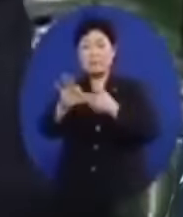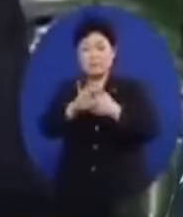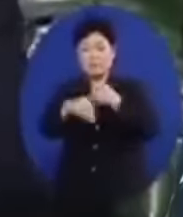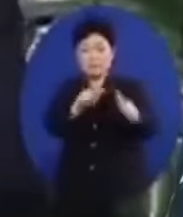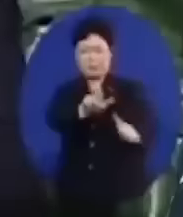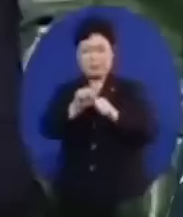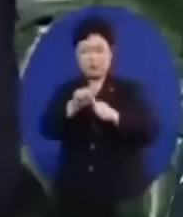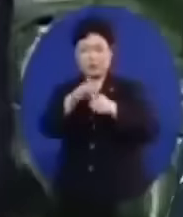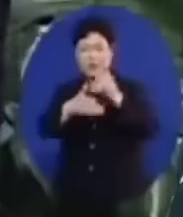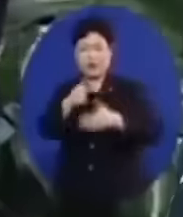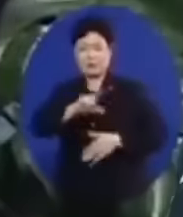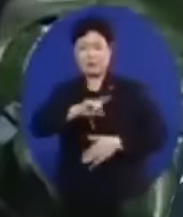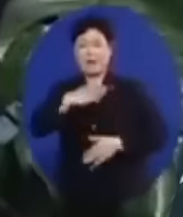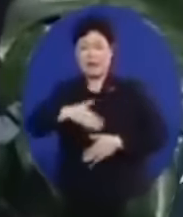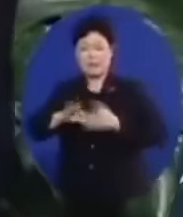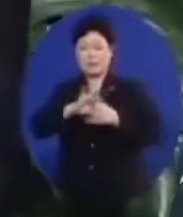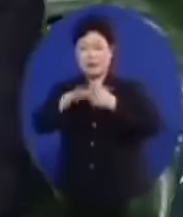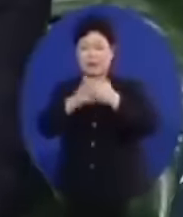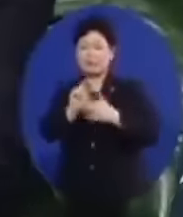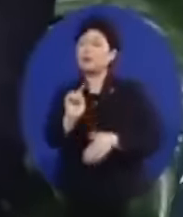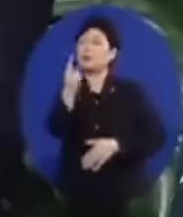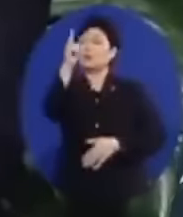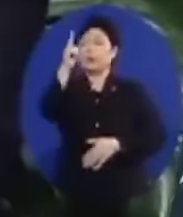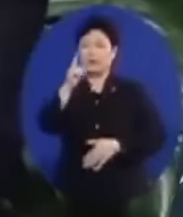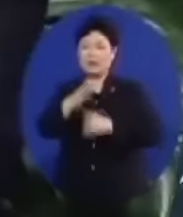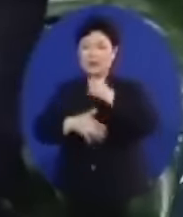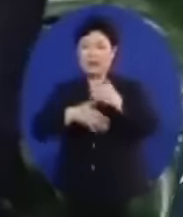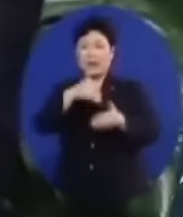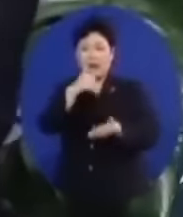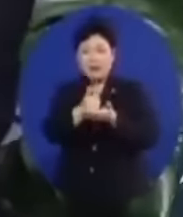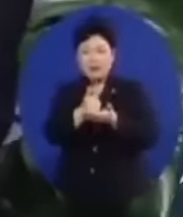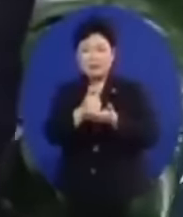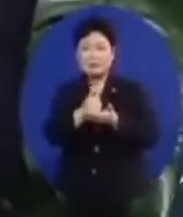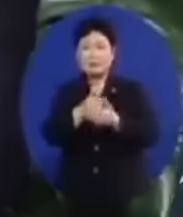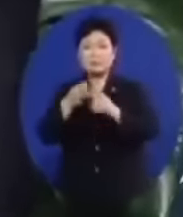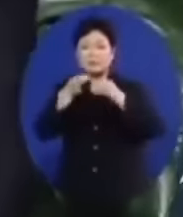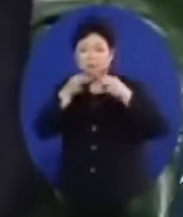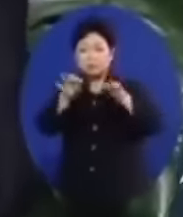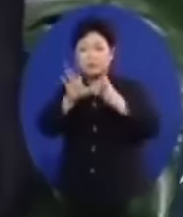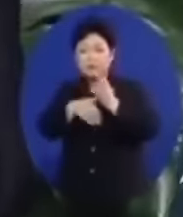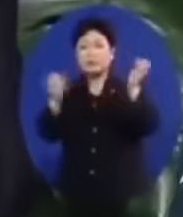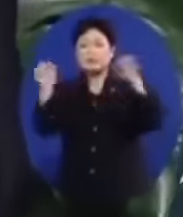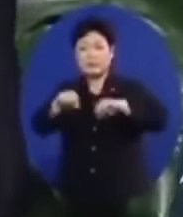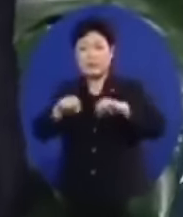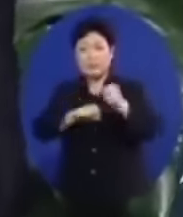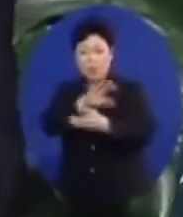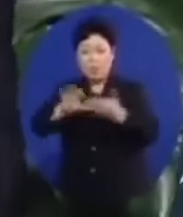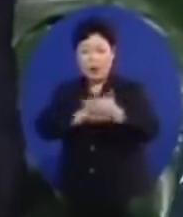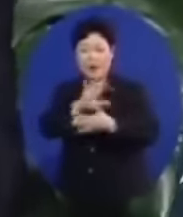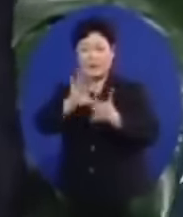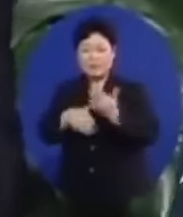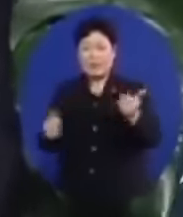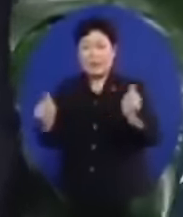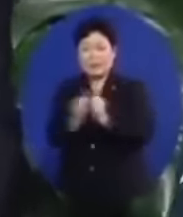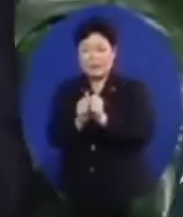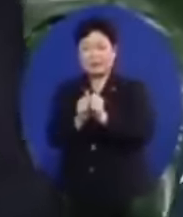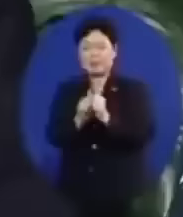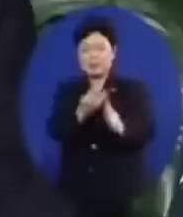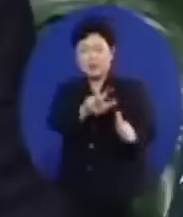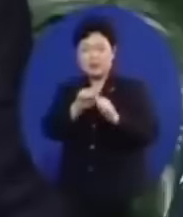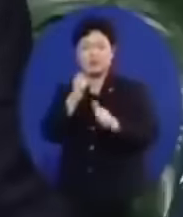제가 내 이름을 안적 내가 저를 높이리라. 제가 내게 간구하리니 내가 응답하리라. 환난 때 내가 저와 같이 아시아를 던지고 영화롭게